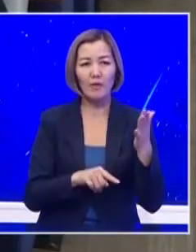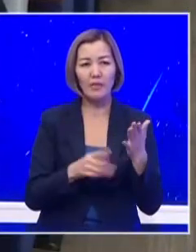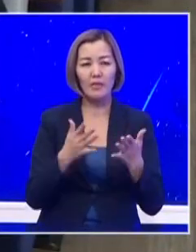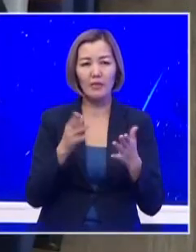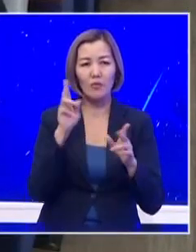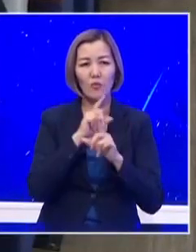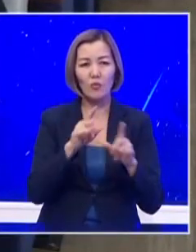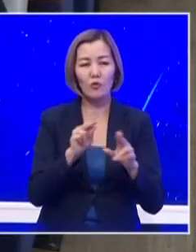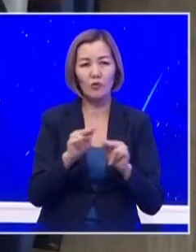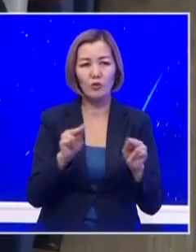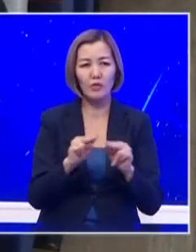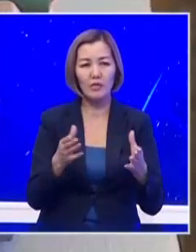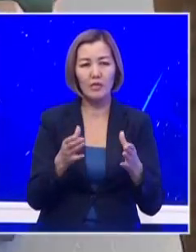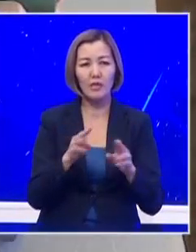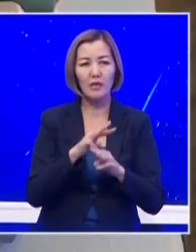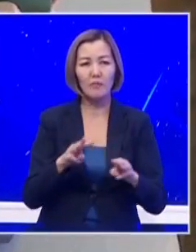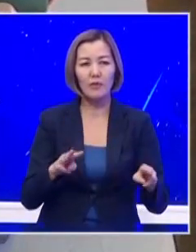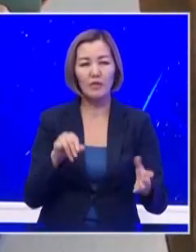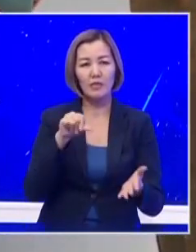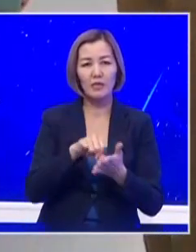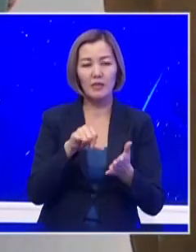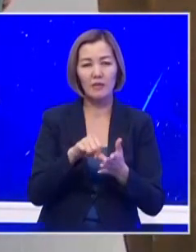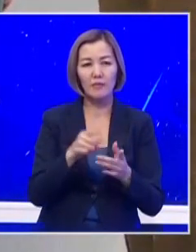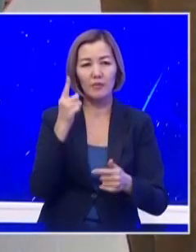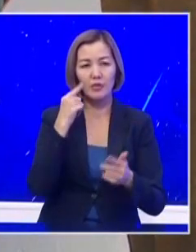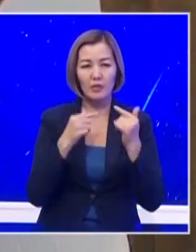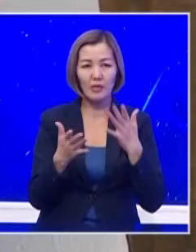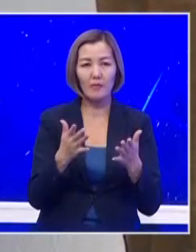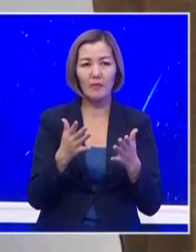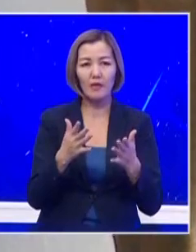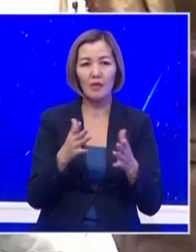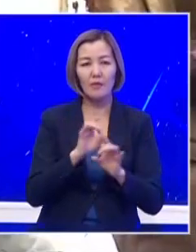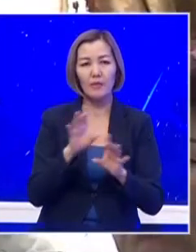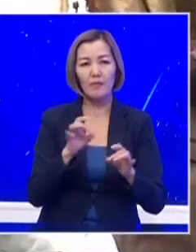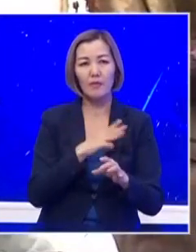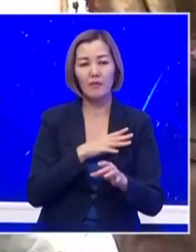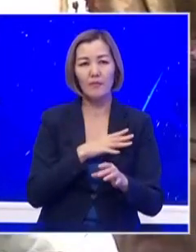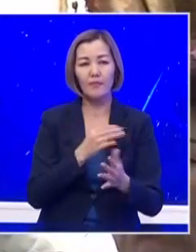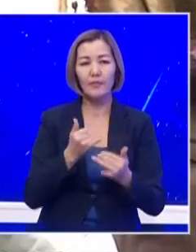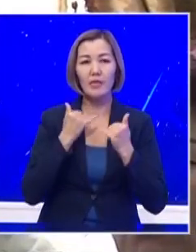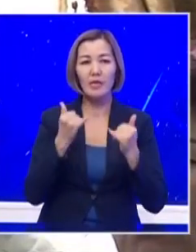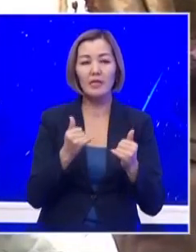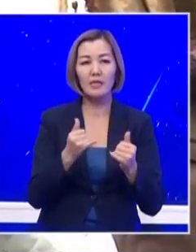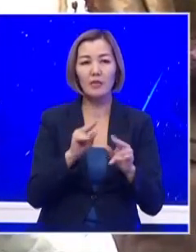оқу ордасының ұстаздары министр алдында көзіне жас алып қынжыла жеткізді. Қадірлі